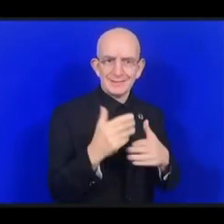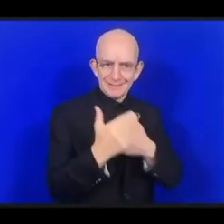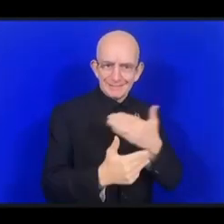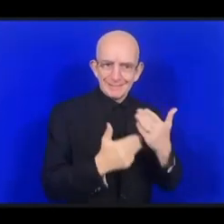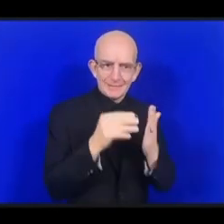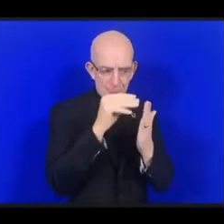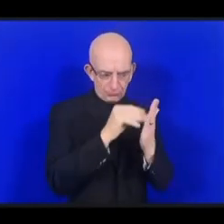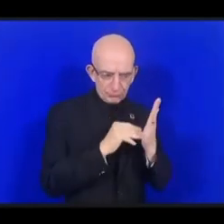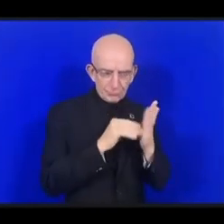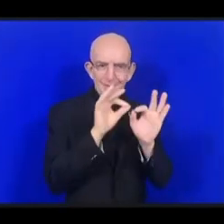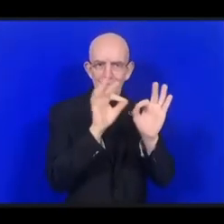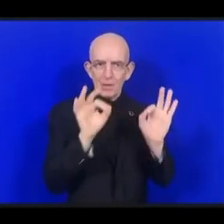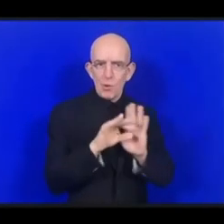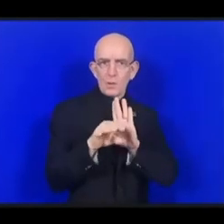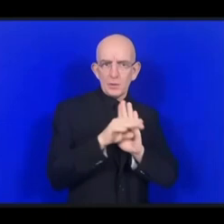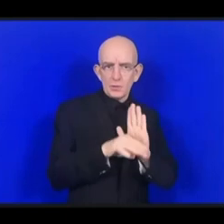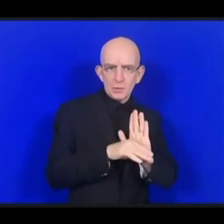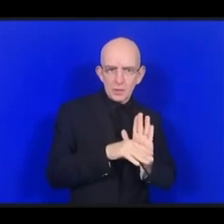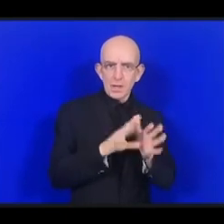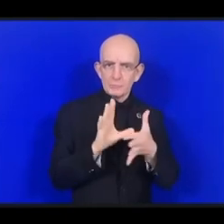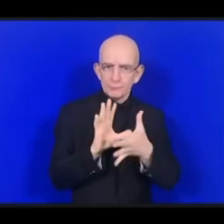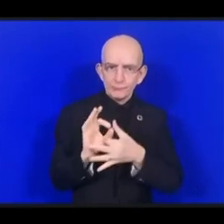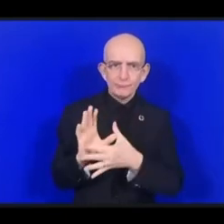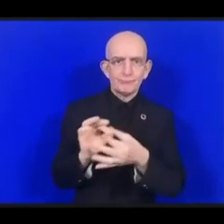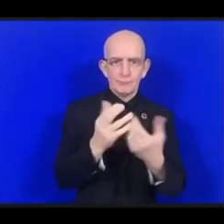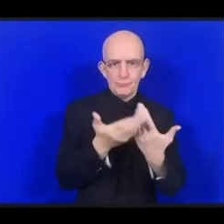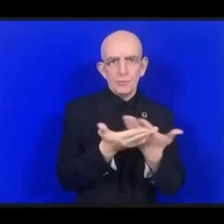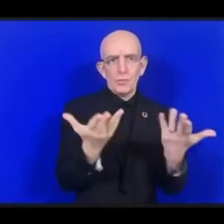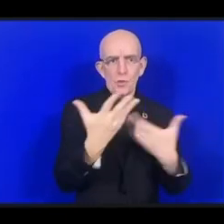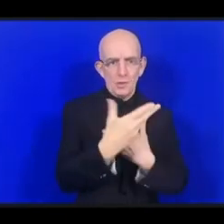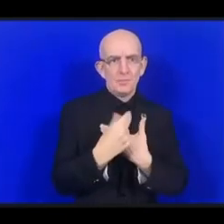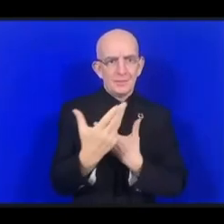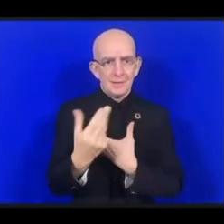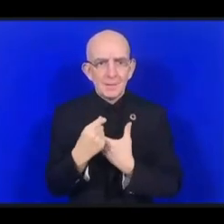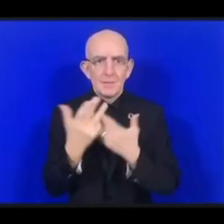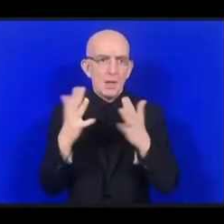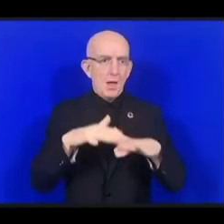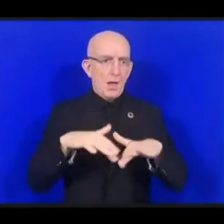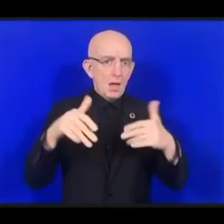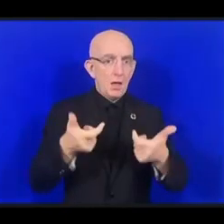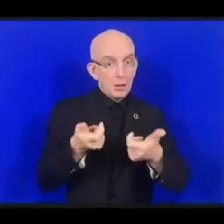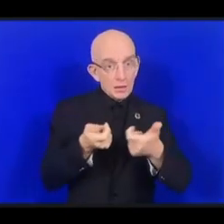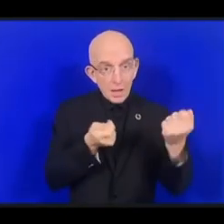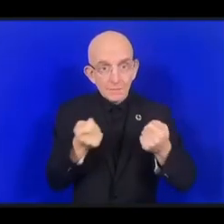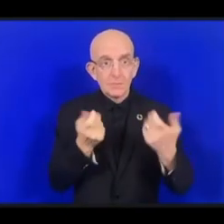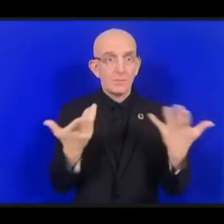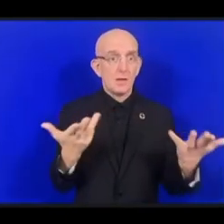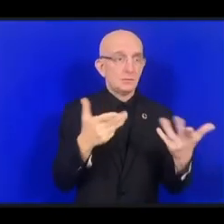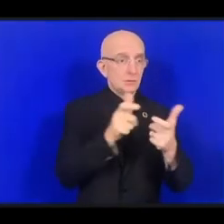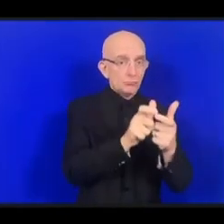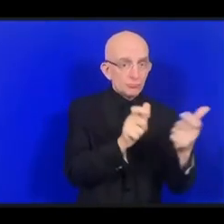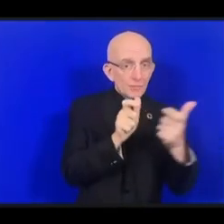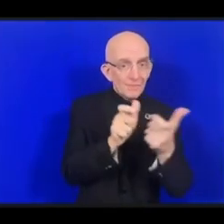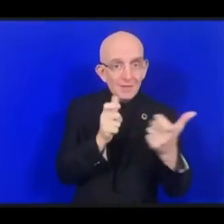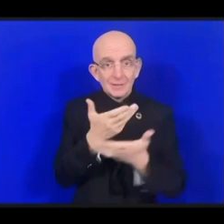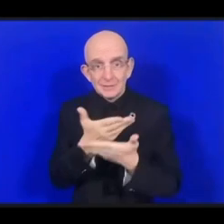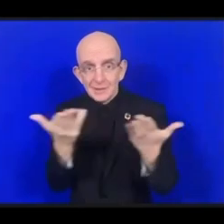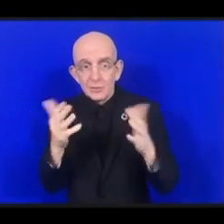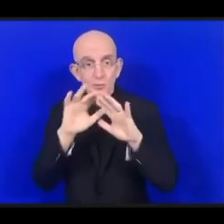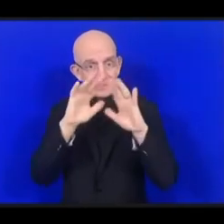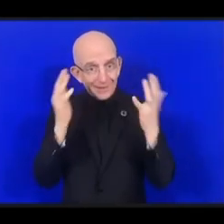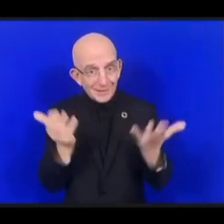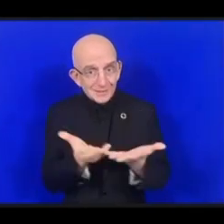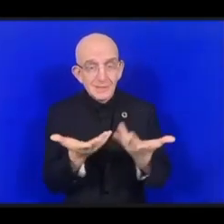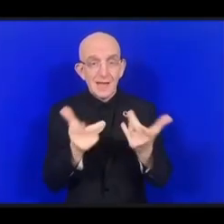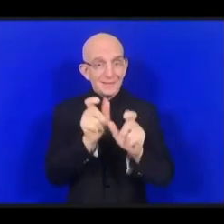協力のに策定されるべきものです私はデジタルコンパクトがデジタル分野で